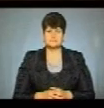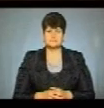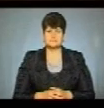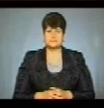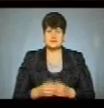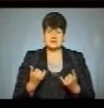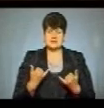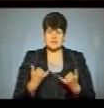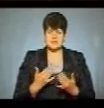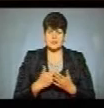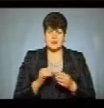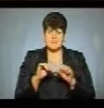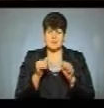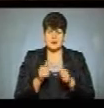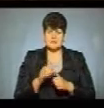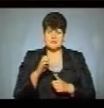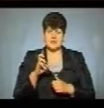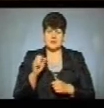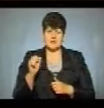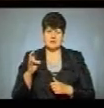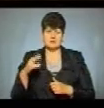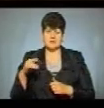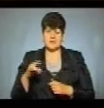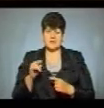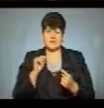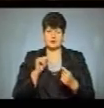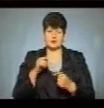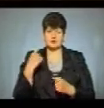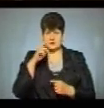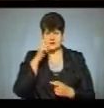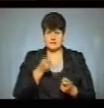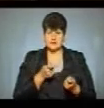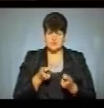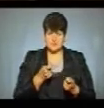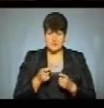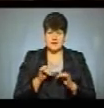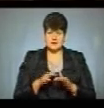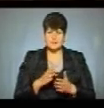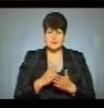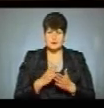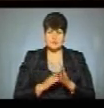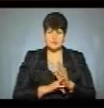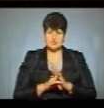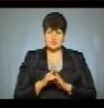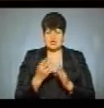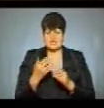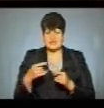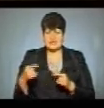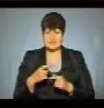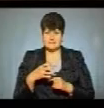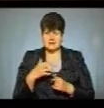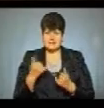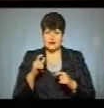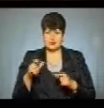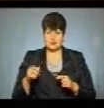Ми зараз перебуваємо біля пам'ятника Степану Бандері навпроти облдержадміністрації. Акція має розпочатися через декілька хвилин. Зараз